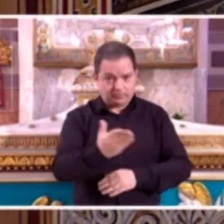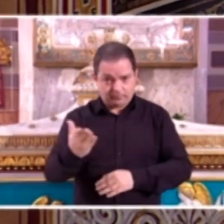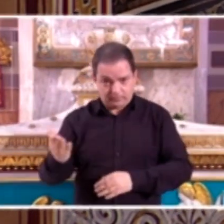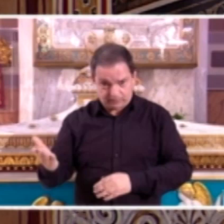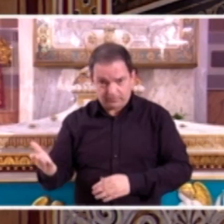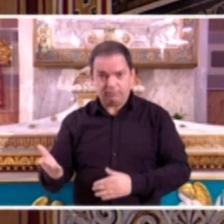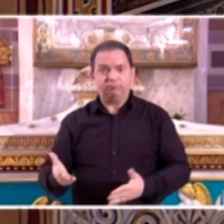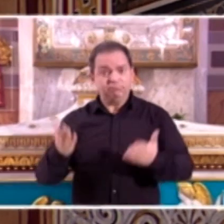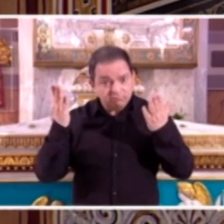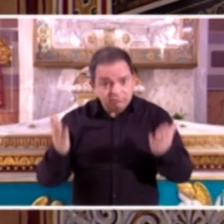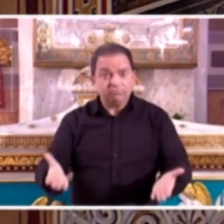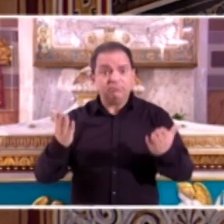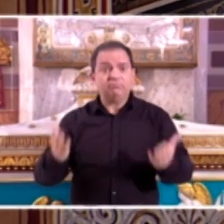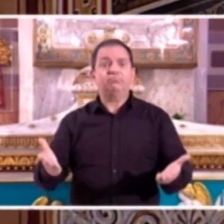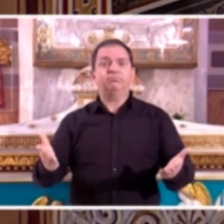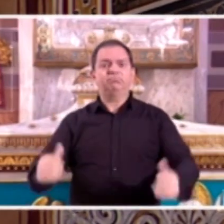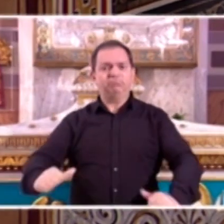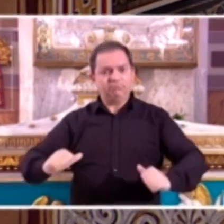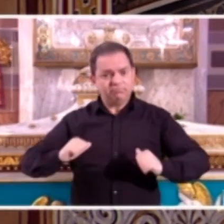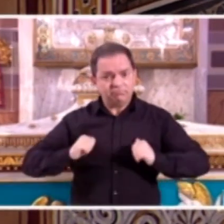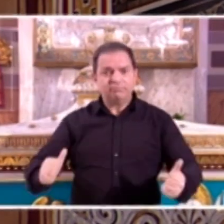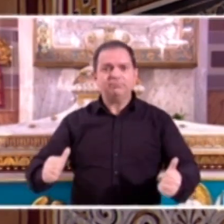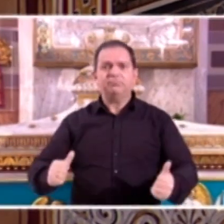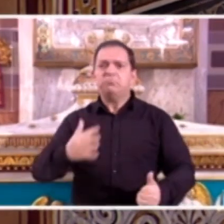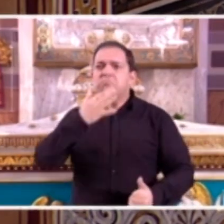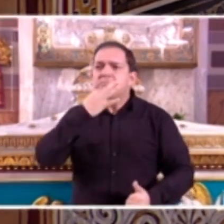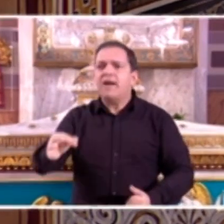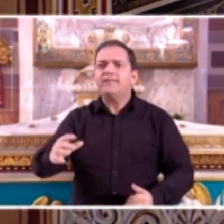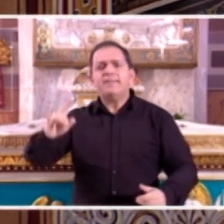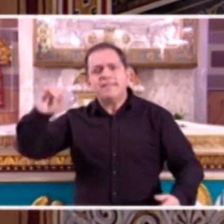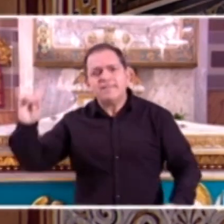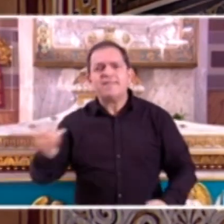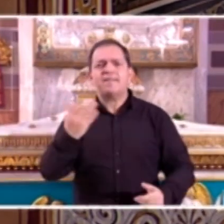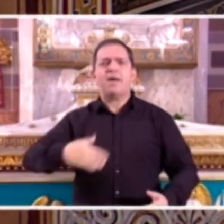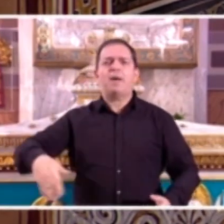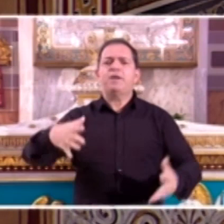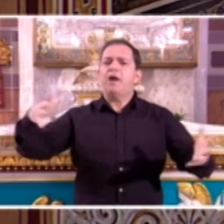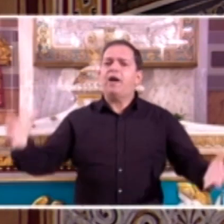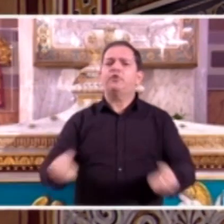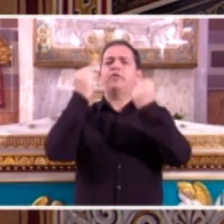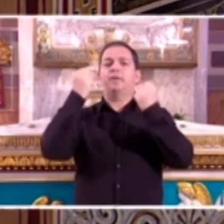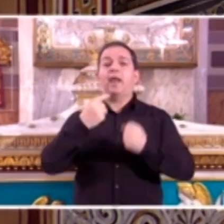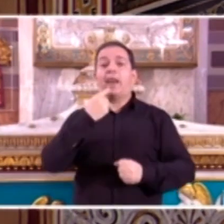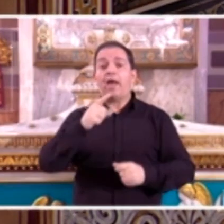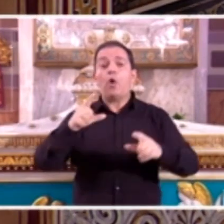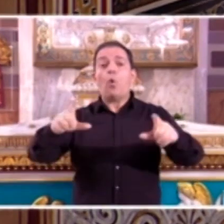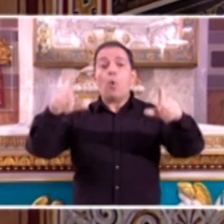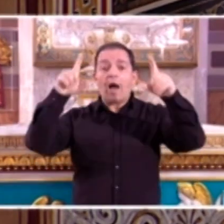θαρώμεν αΐ ως σωζόμενοι, έλεγε ο Μέγας